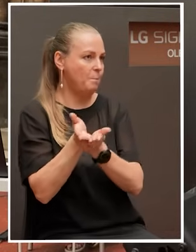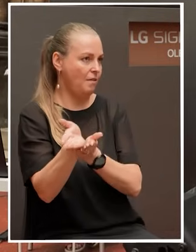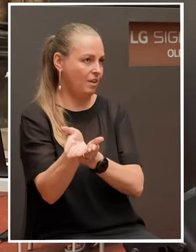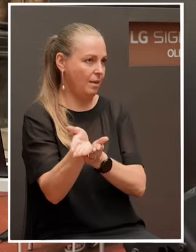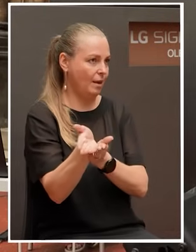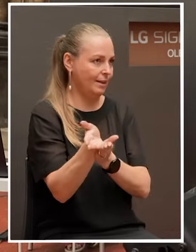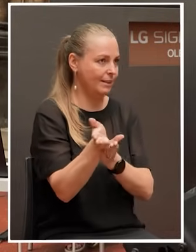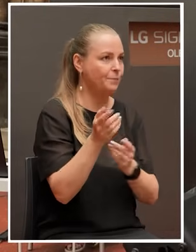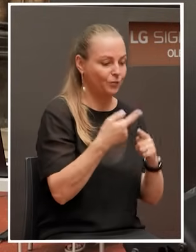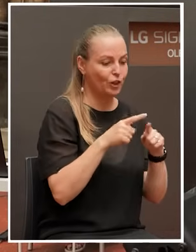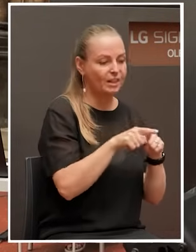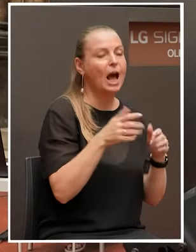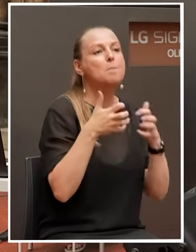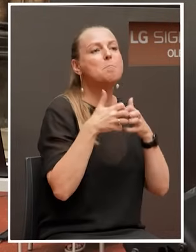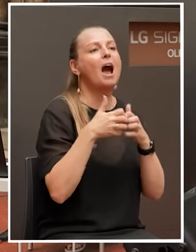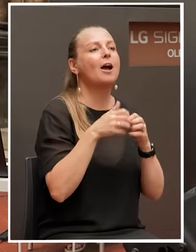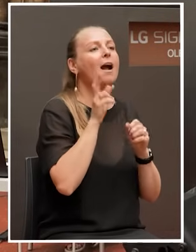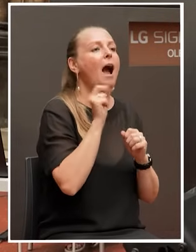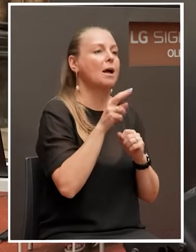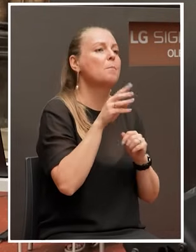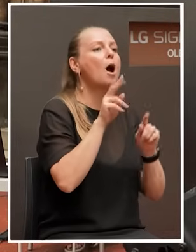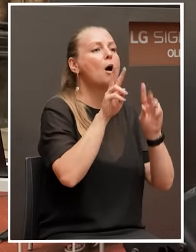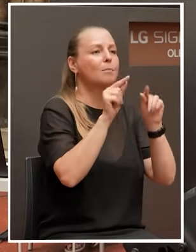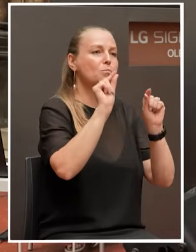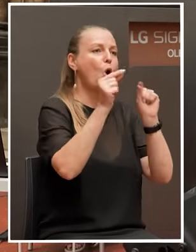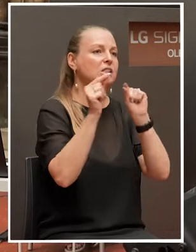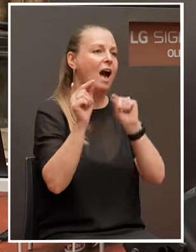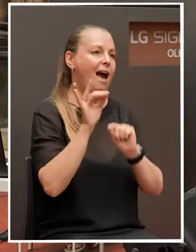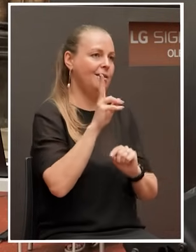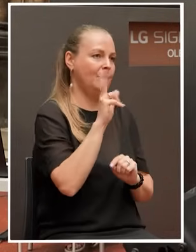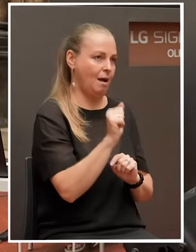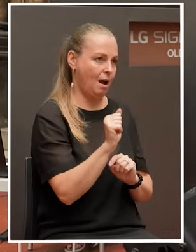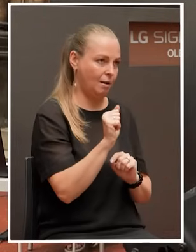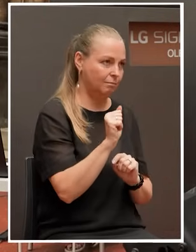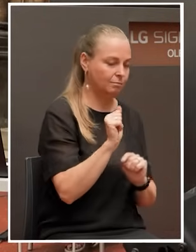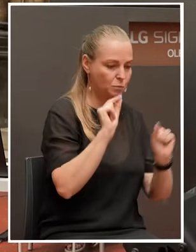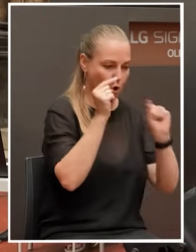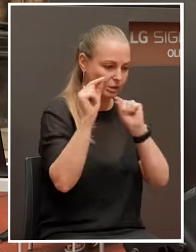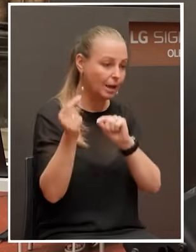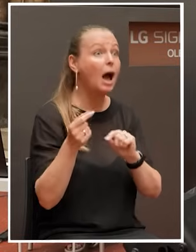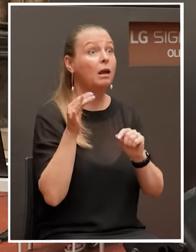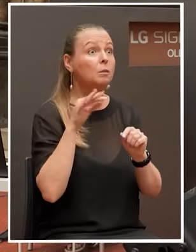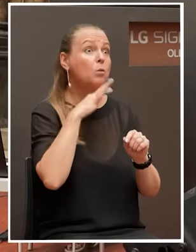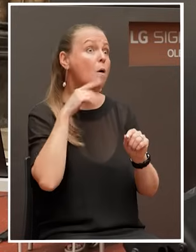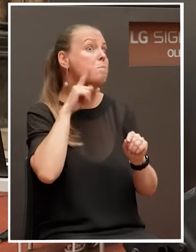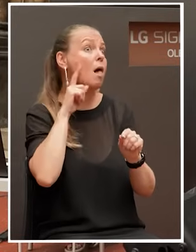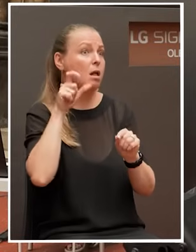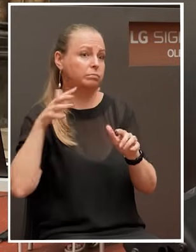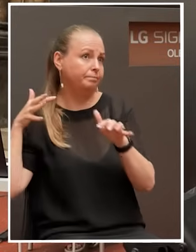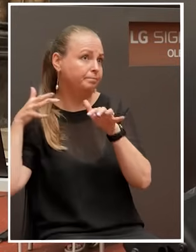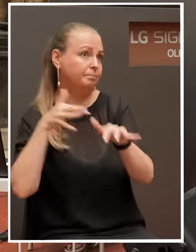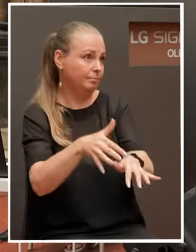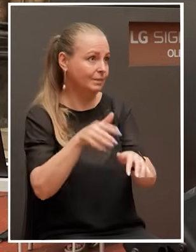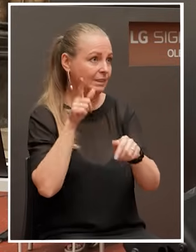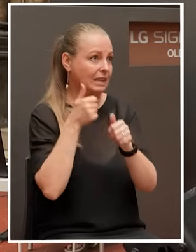эта механистическая, в общем, мозаика Сюра оказалась крайне обаятельной. За ним пошла молодежь вроде Синьяка,